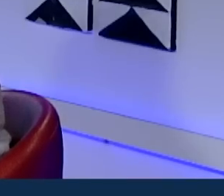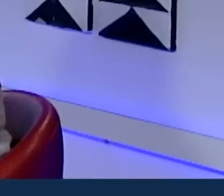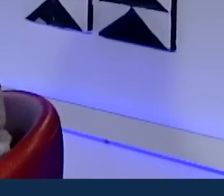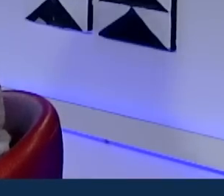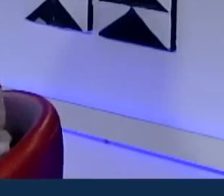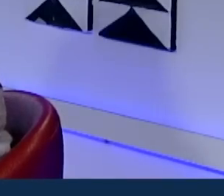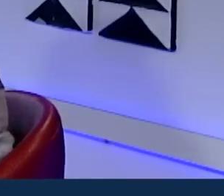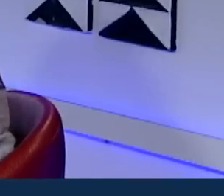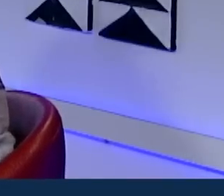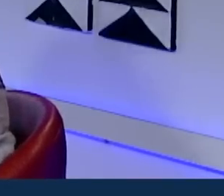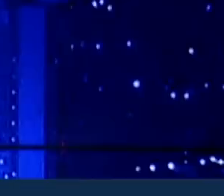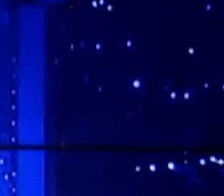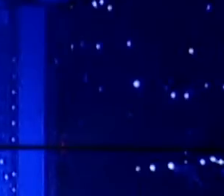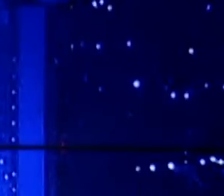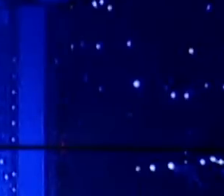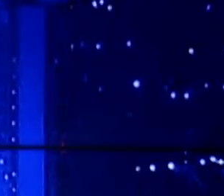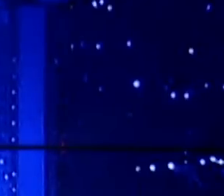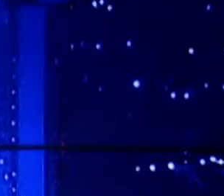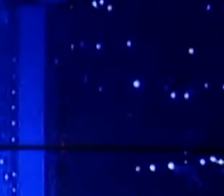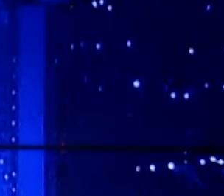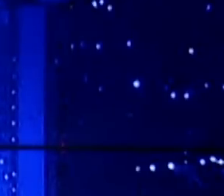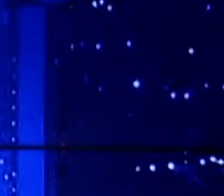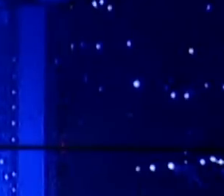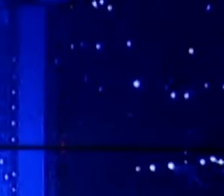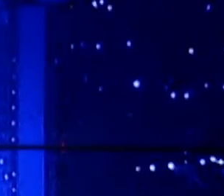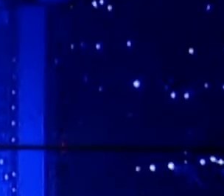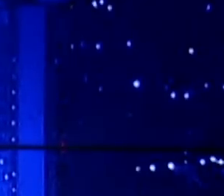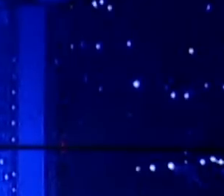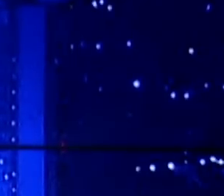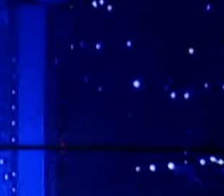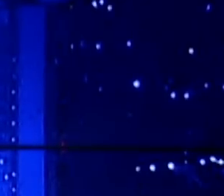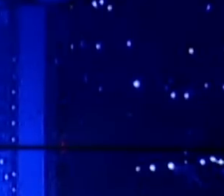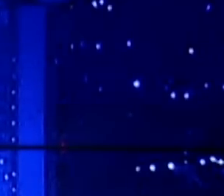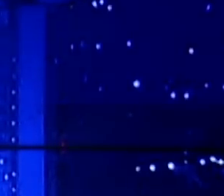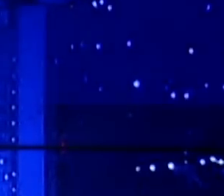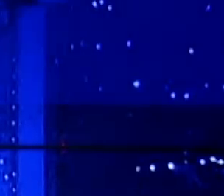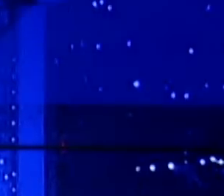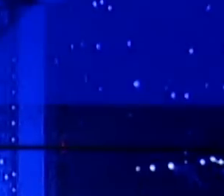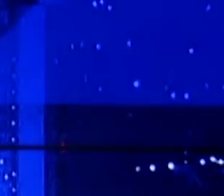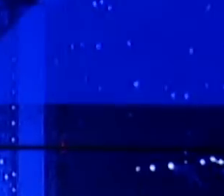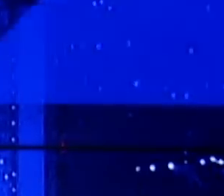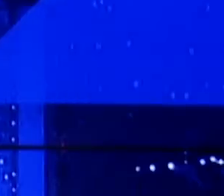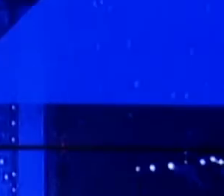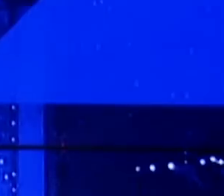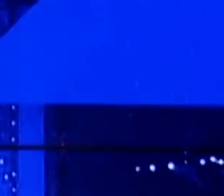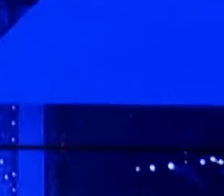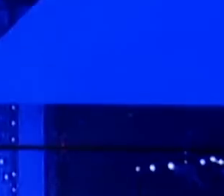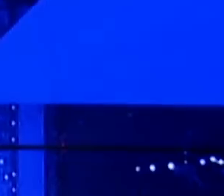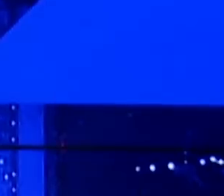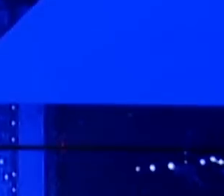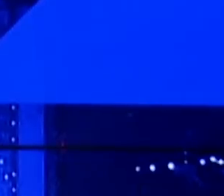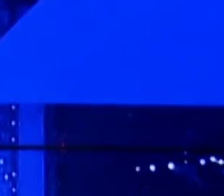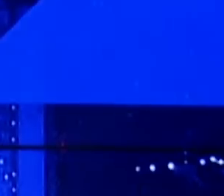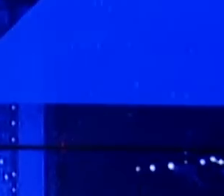tuve kuri koperative ya Copcom dukomeze n'andi makuru twabateguriye Umunyamabanga mukuru w'umuryango FPR Inkotanyi